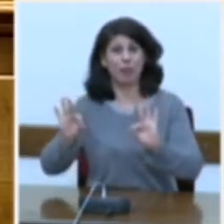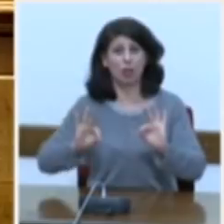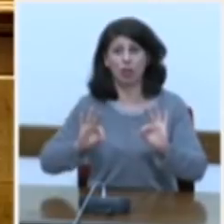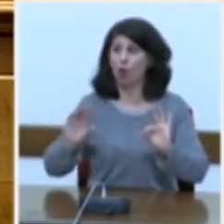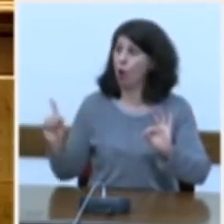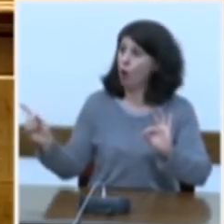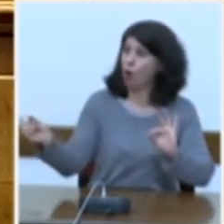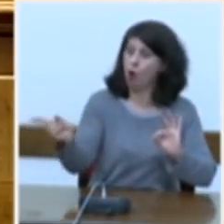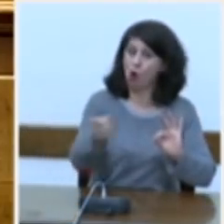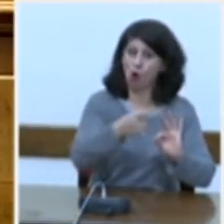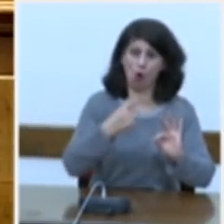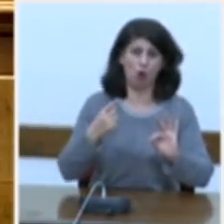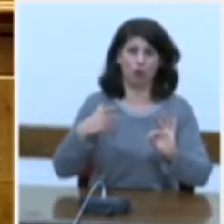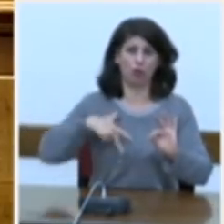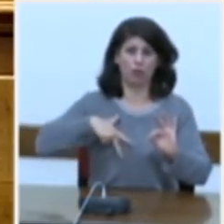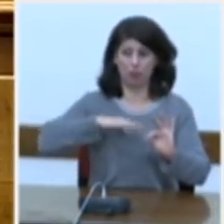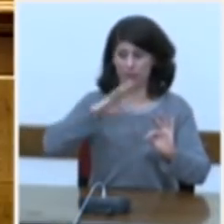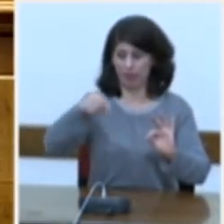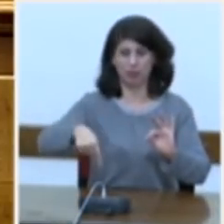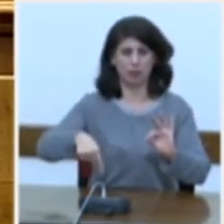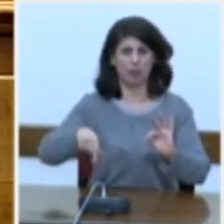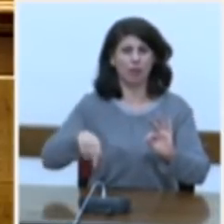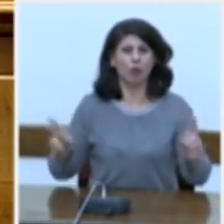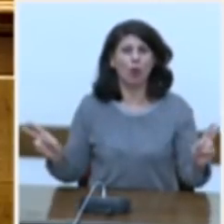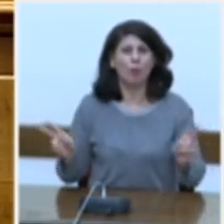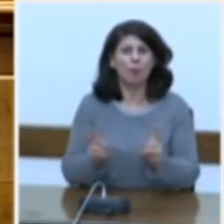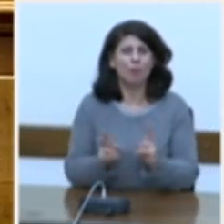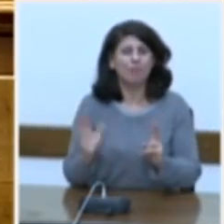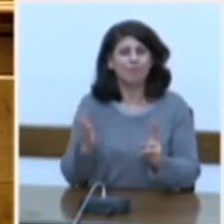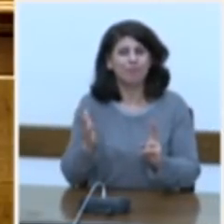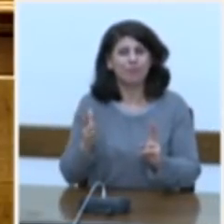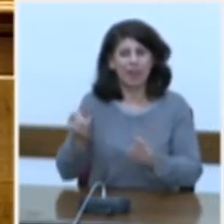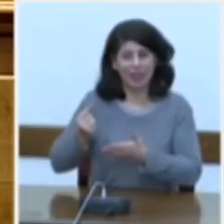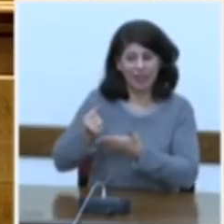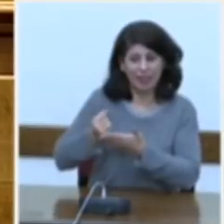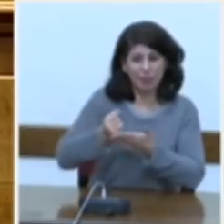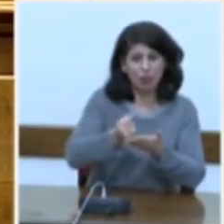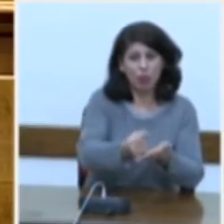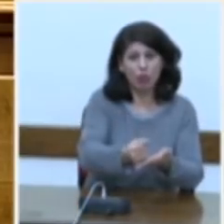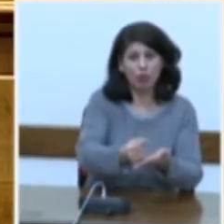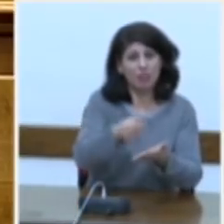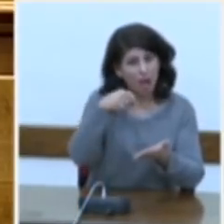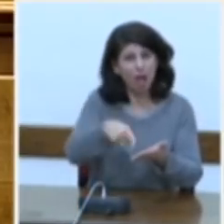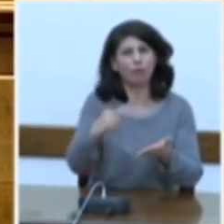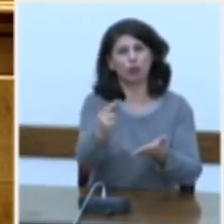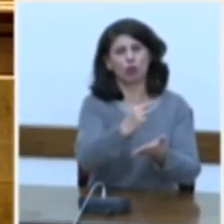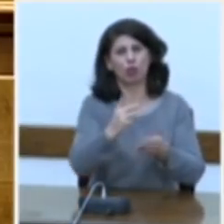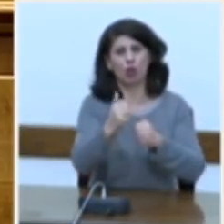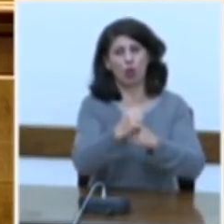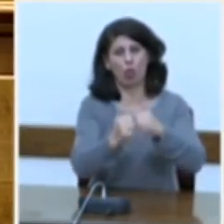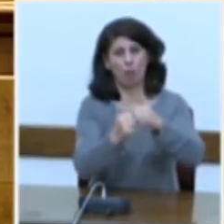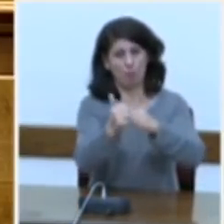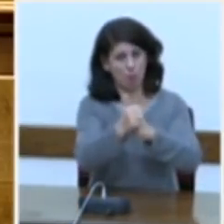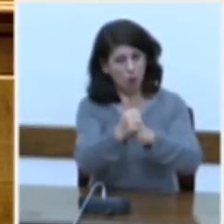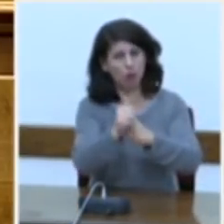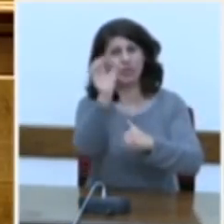σήμερα κυβερνήσεων που περιορίζουν την όποια χρηματοδότηση τέτοιων κοινωνικών δομών